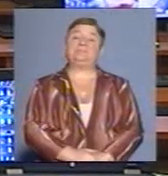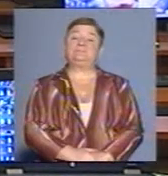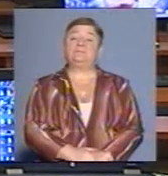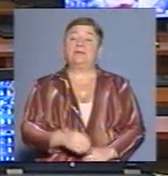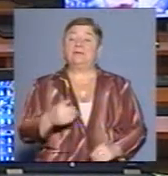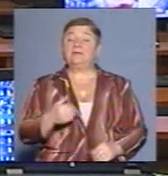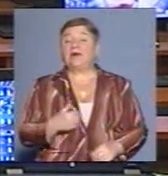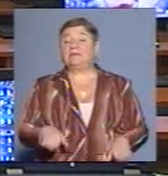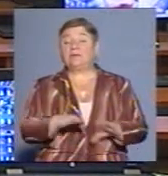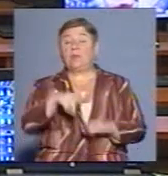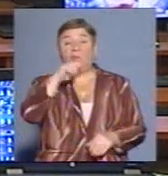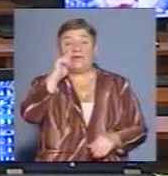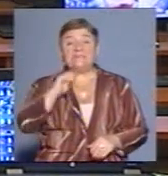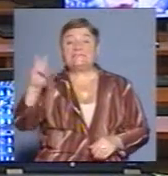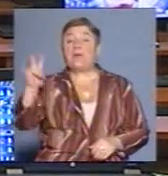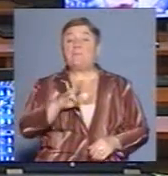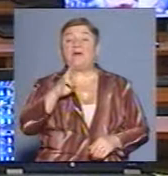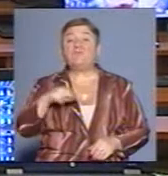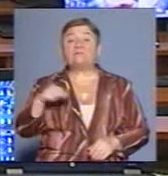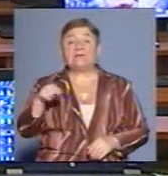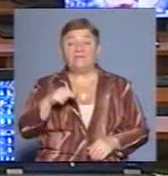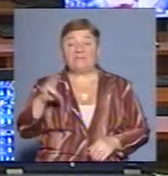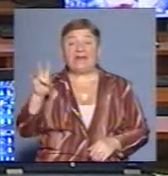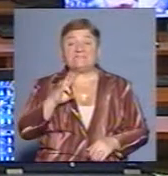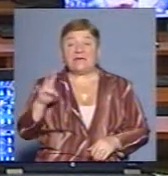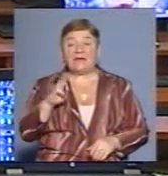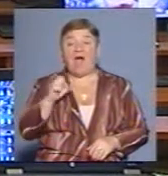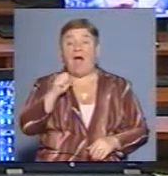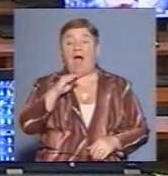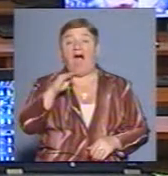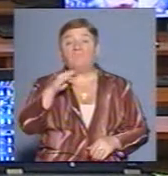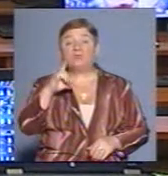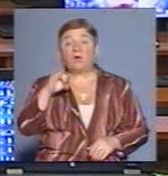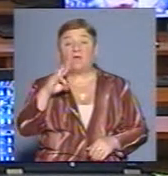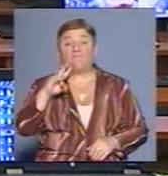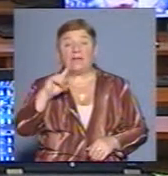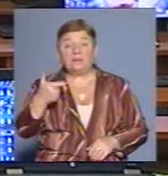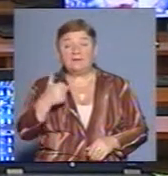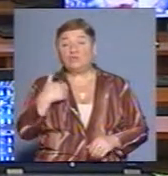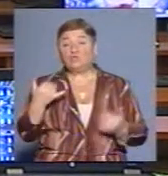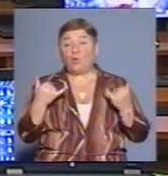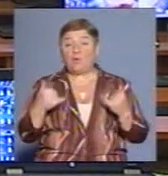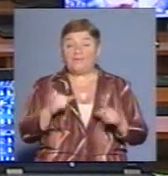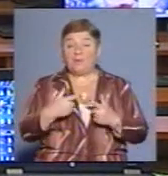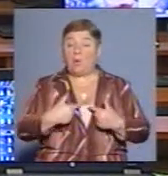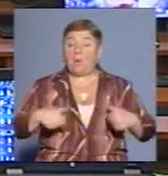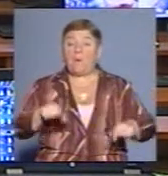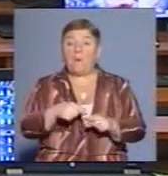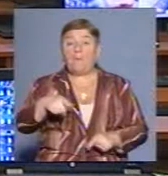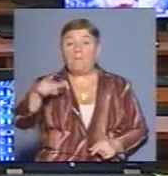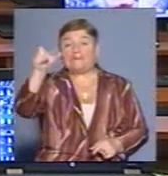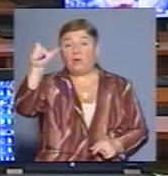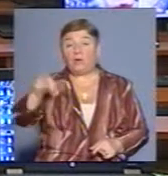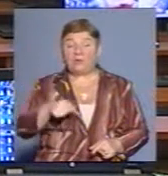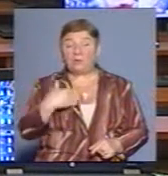Майбутні помісні українські православні церкві нададуть томос про автокефалію. Таке рішення прийняли на зібранні Синоду Вселенського патріархату. Про